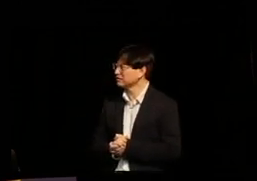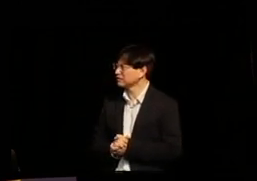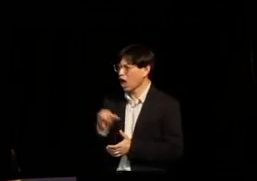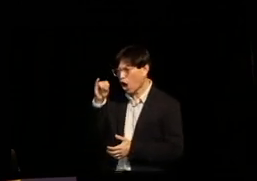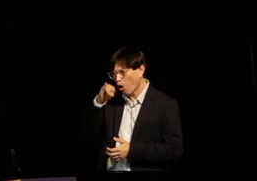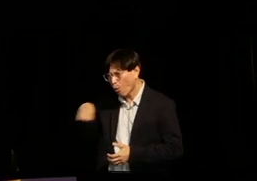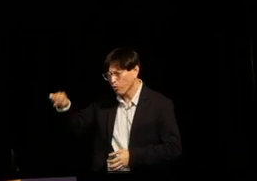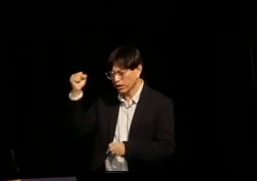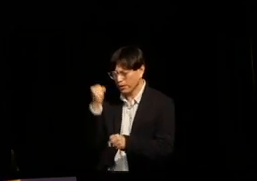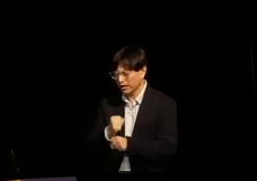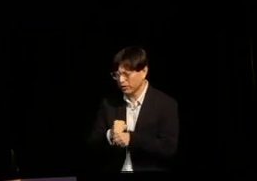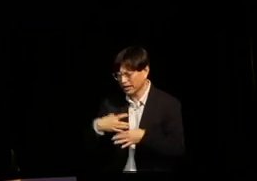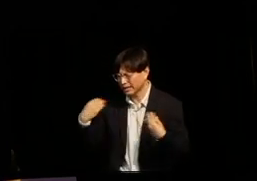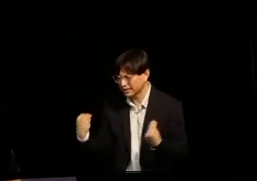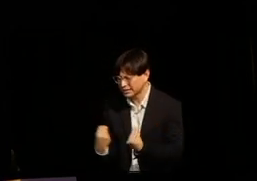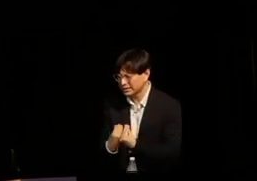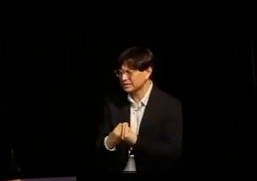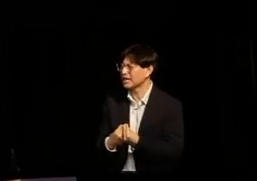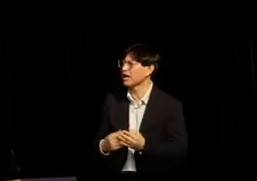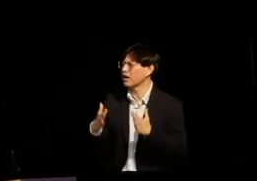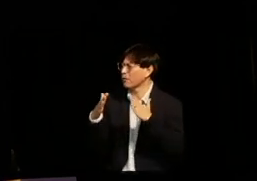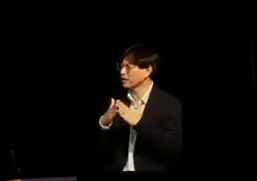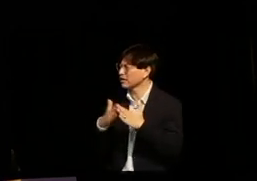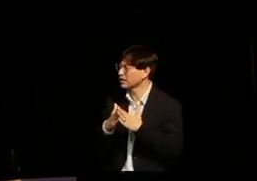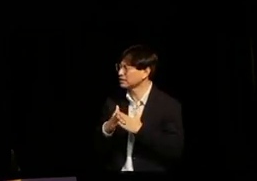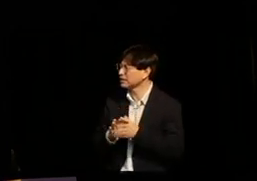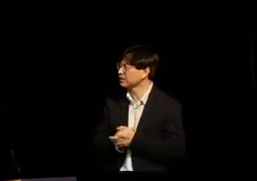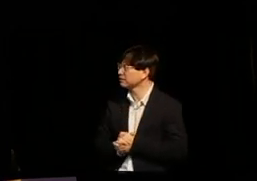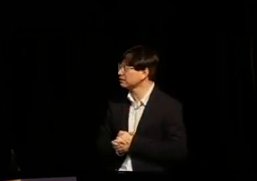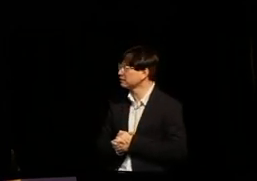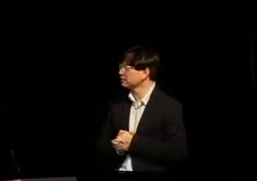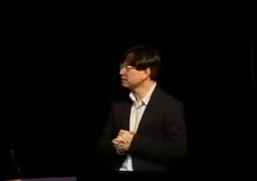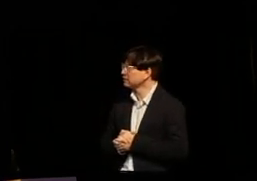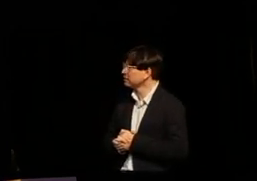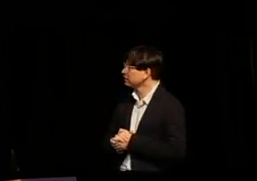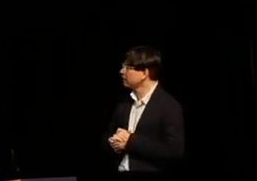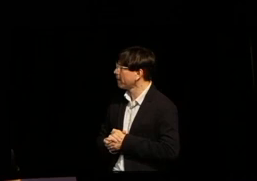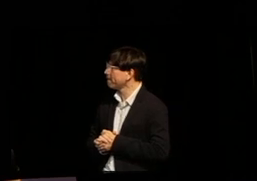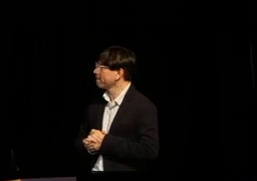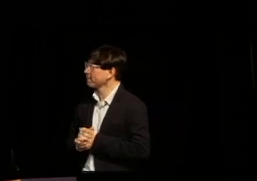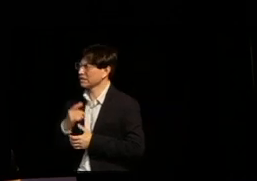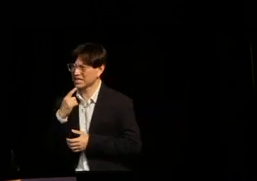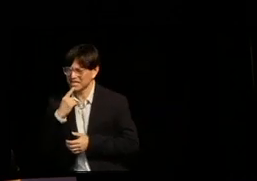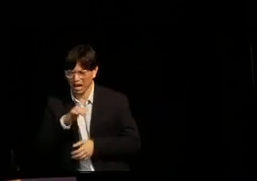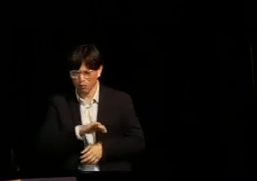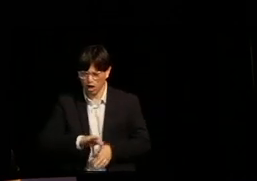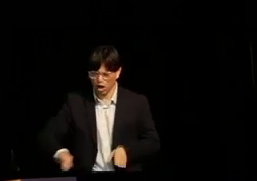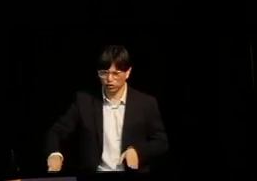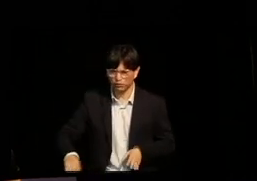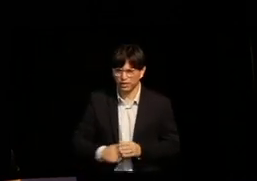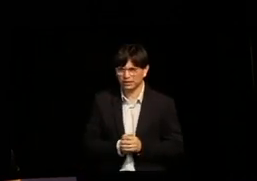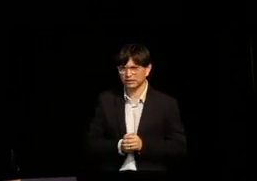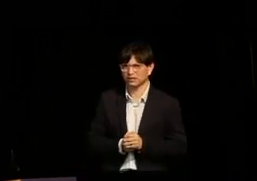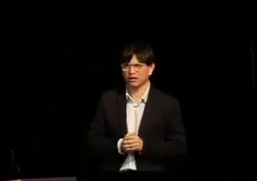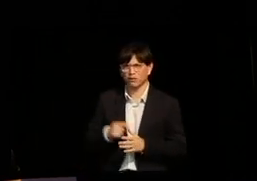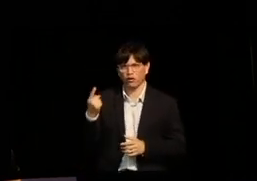lavorare nelle comunità quando farete un po' di autoformazione su questo ai pregiudizi Diamogli un po' di spazio perché a volte ci è